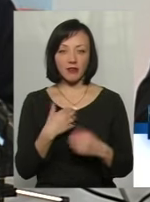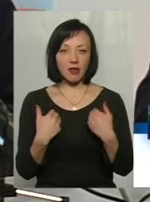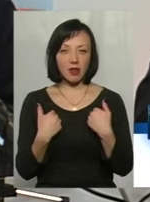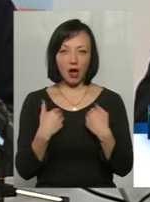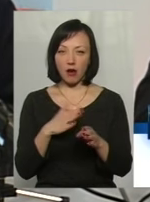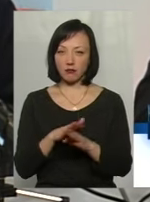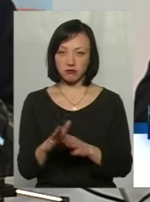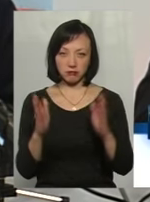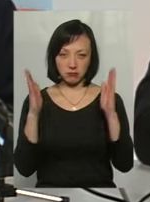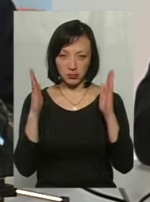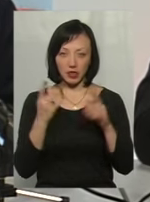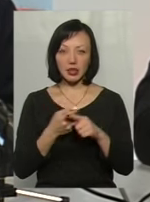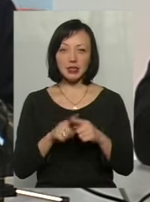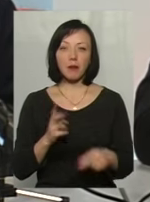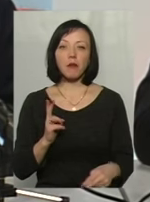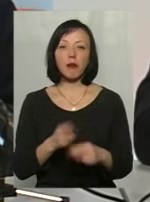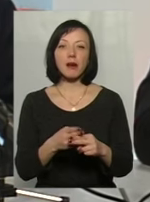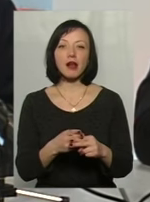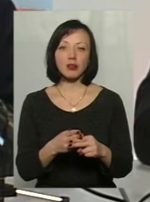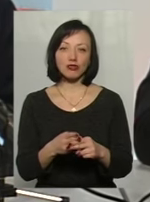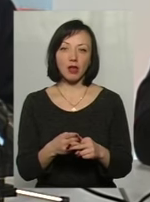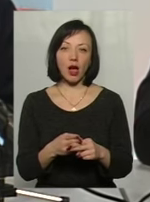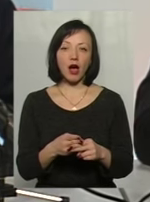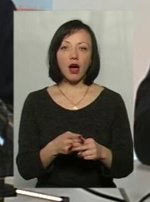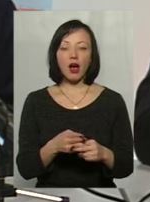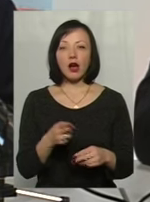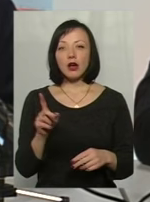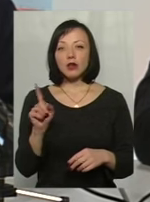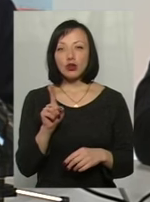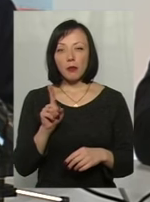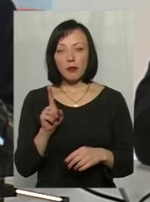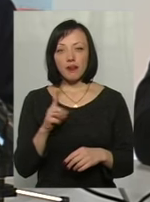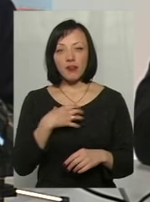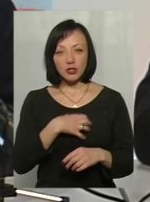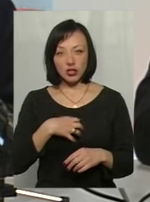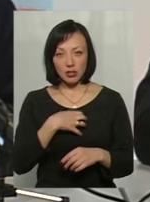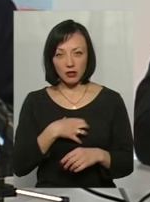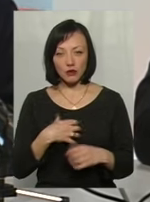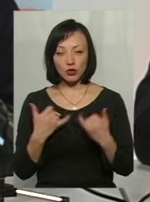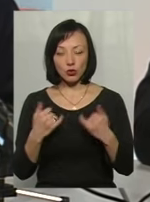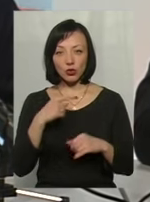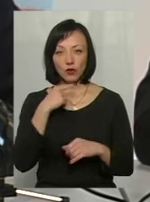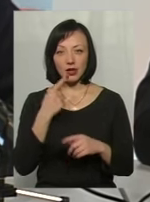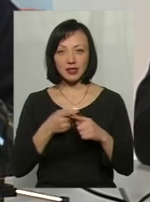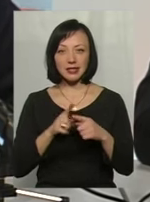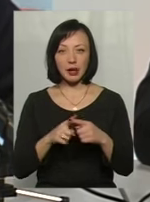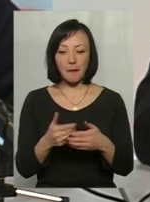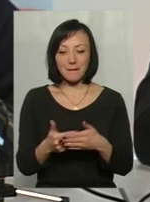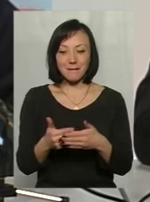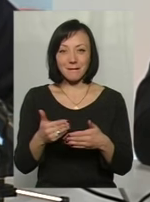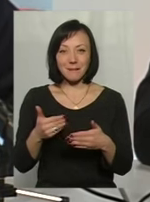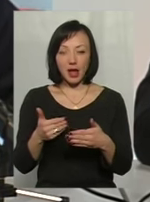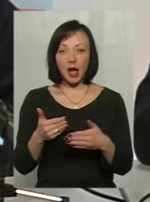за двома руками, це упередження, попередження. Адже важливо, і сьогодні ми говоримо про це, превенція.